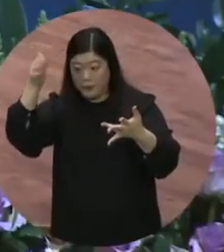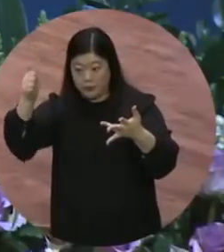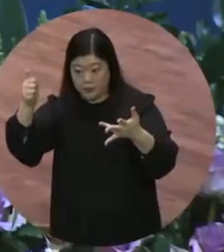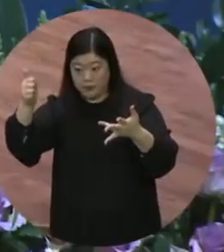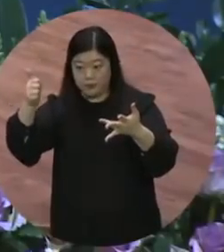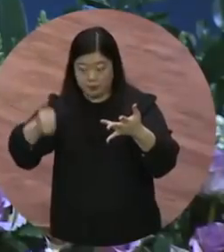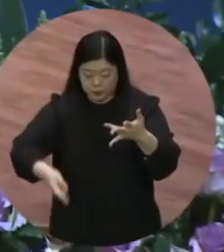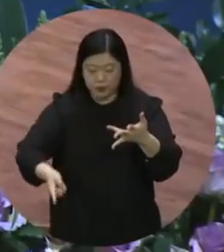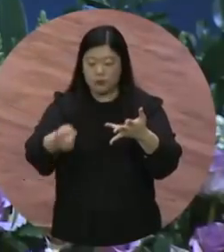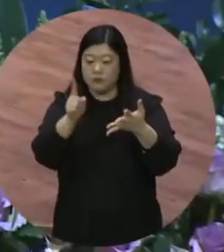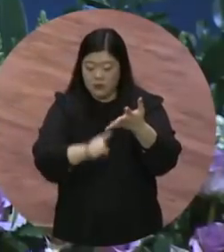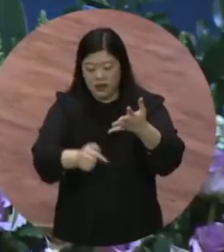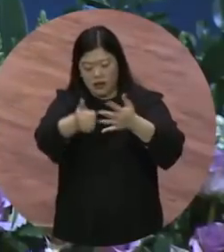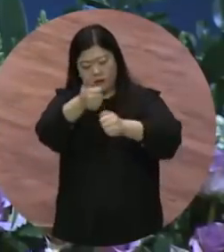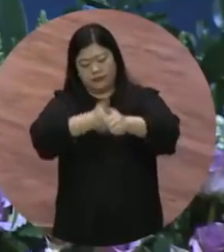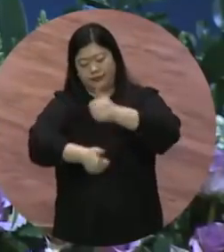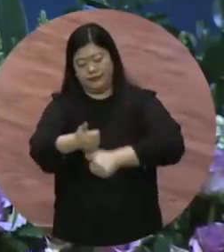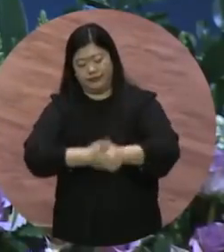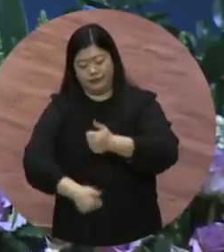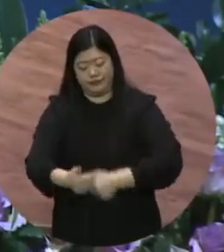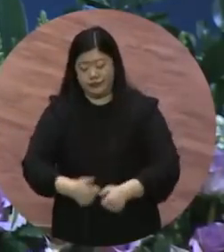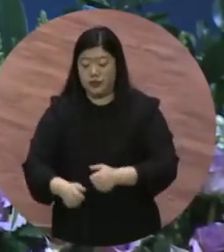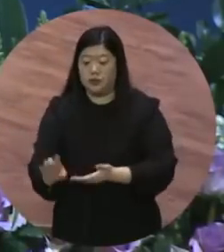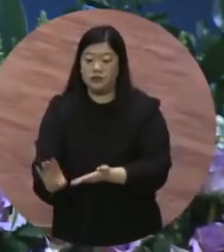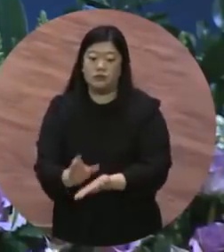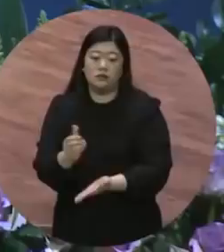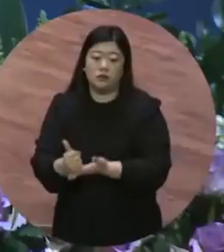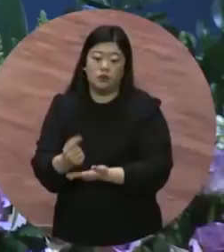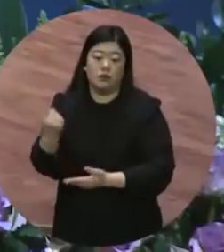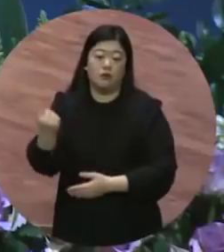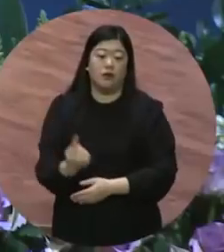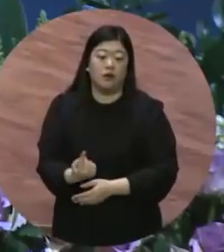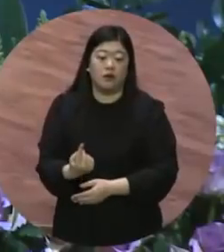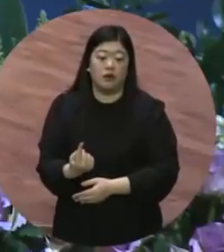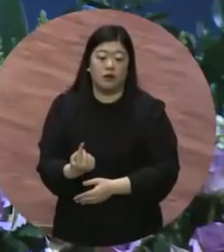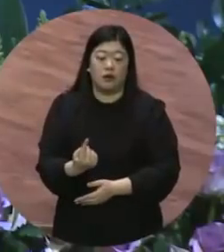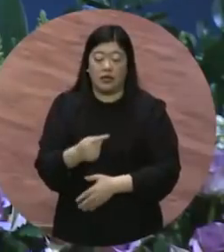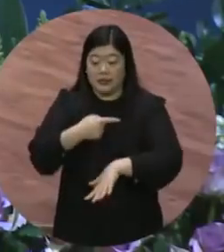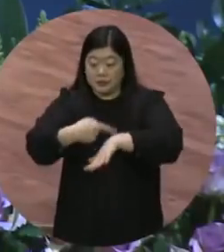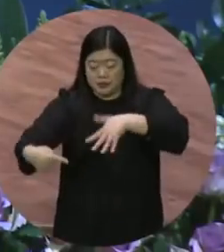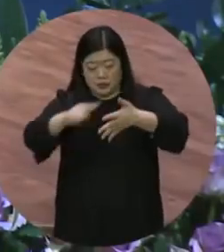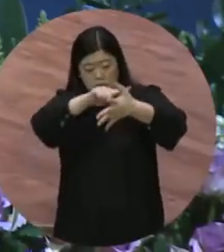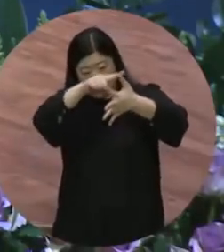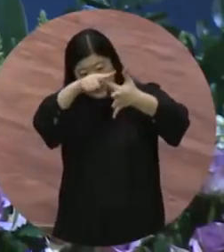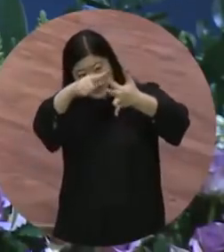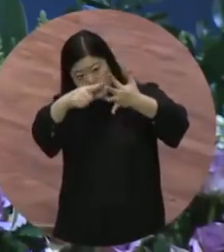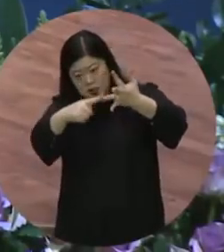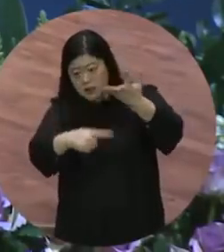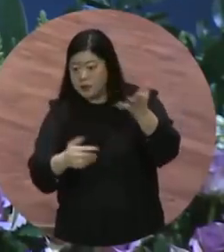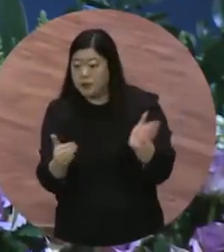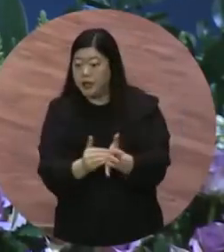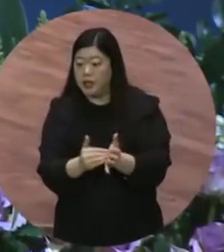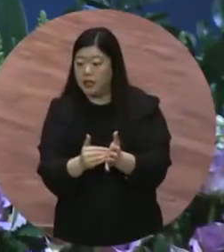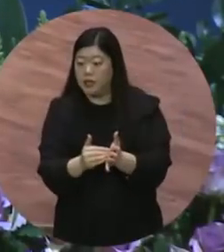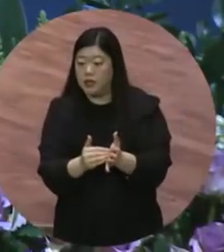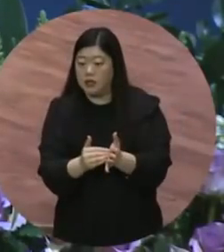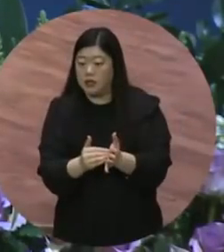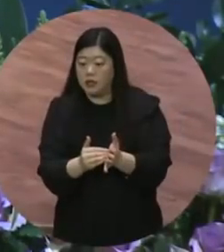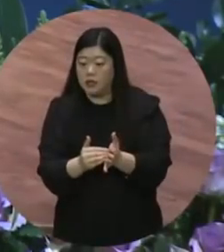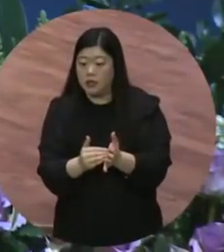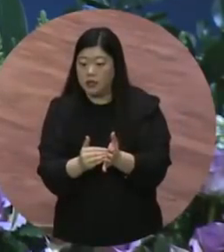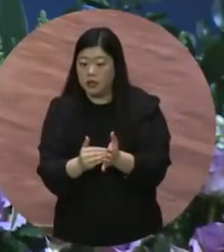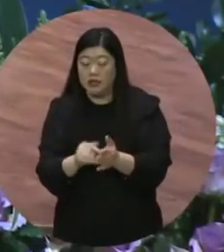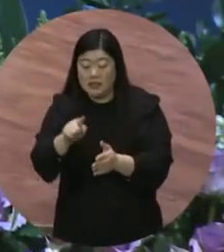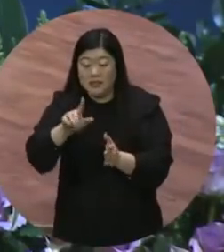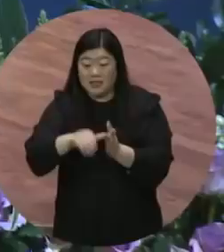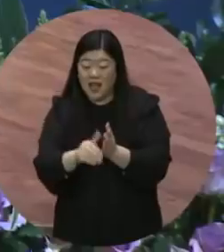유다를 통해 장차 오실 그리스도를 보내시겠다고 하나님은 작정하시고 진행하시거든요. 이 일을 이루는 일에 아브라함이 어떻게